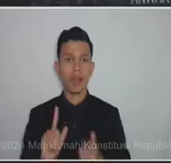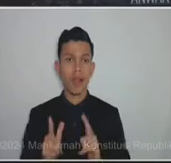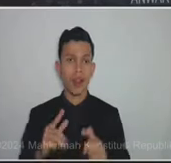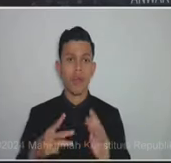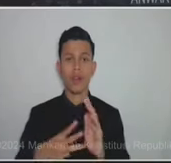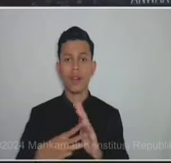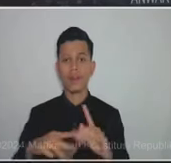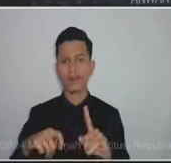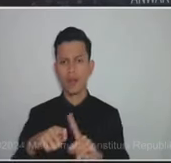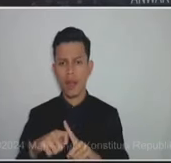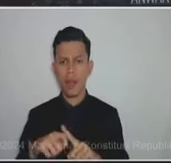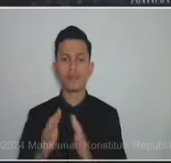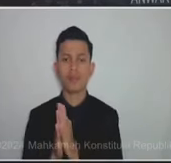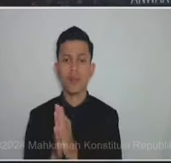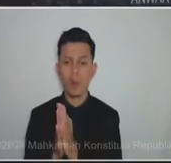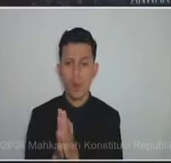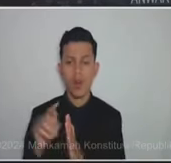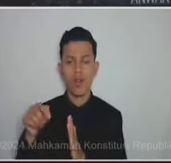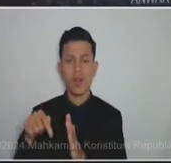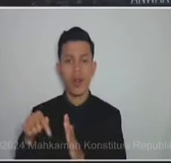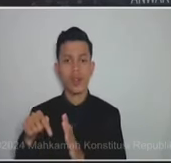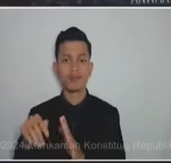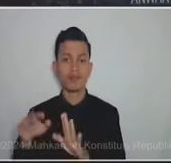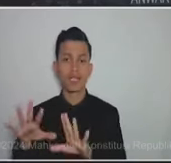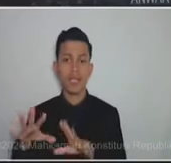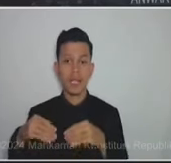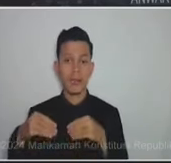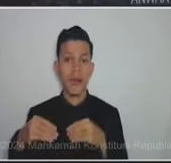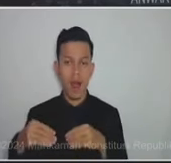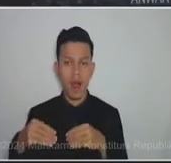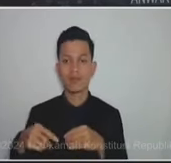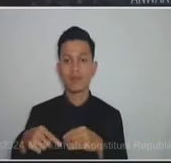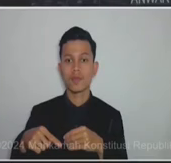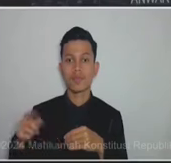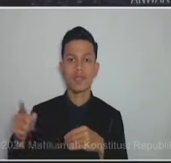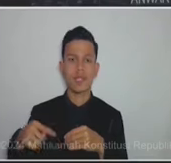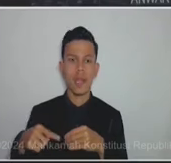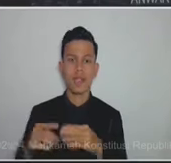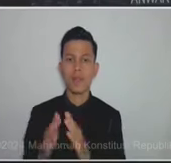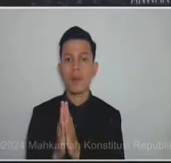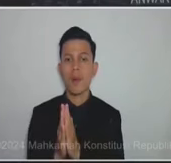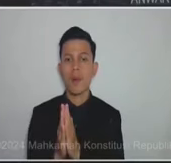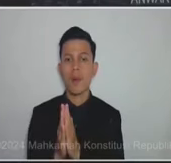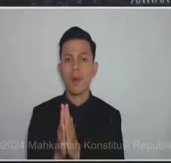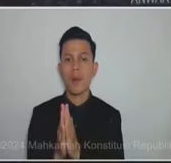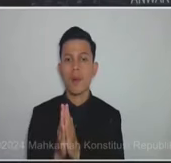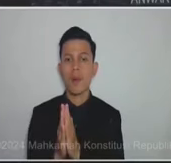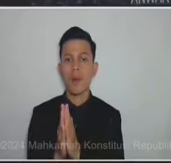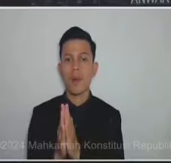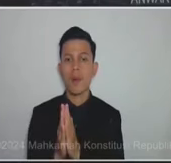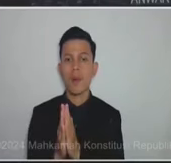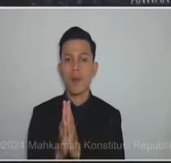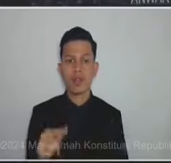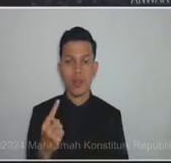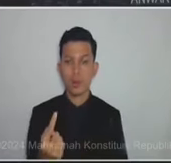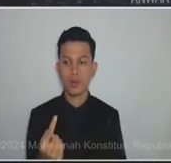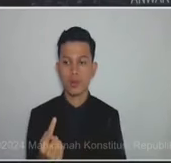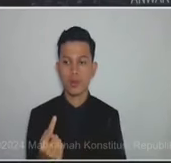mahkamah mengabulkan permohonan pengujian materil yang pemohon satu dan pemohon